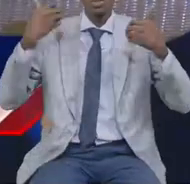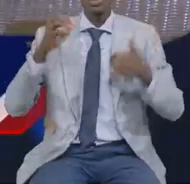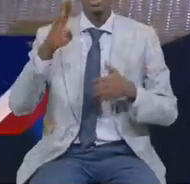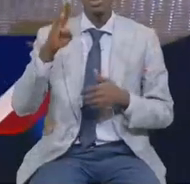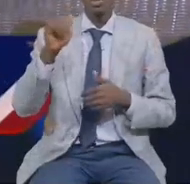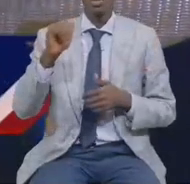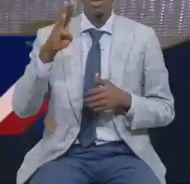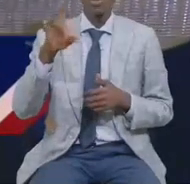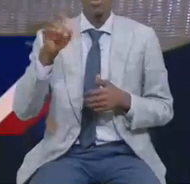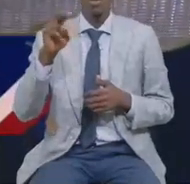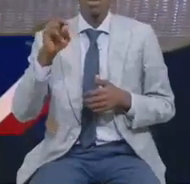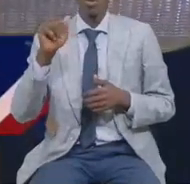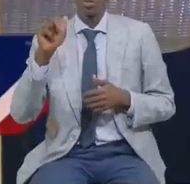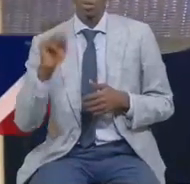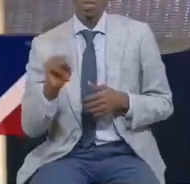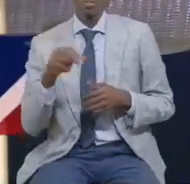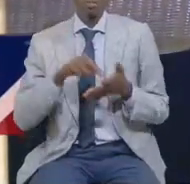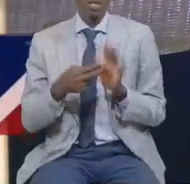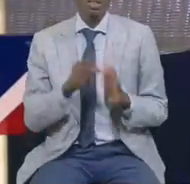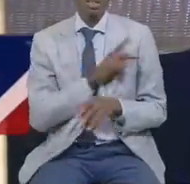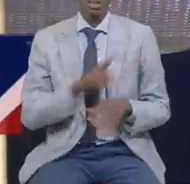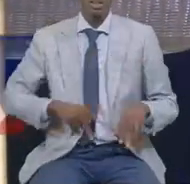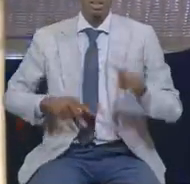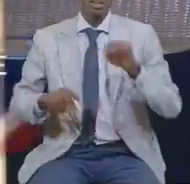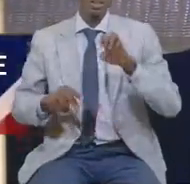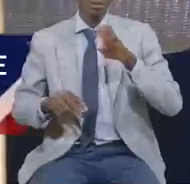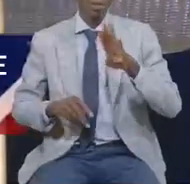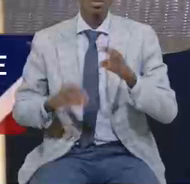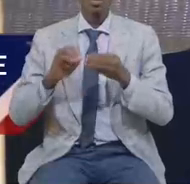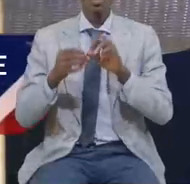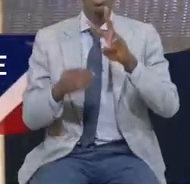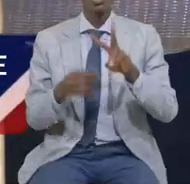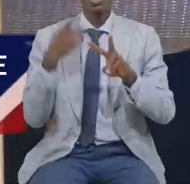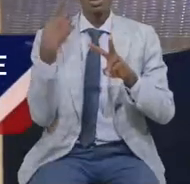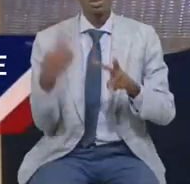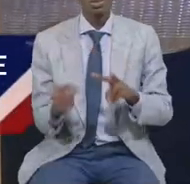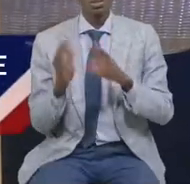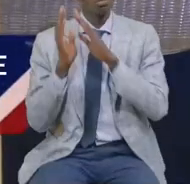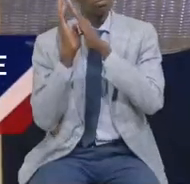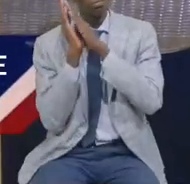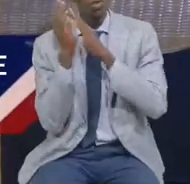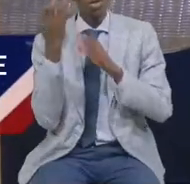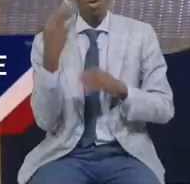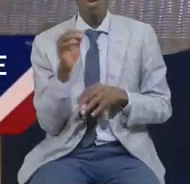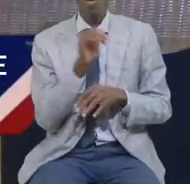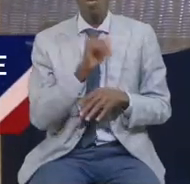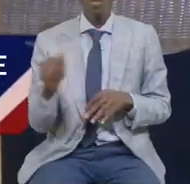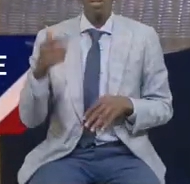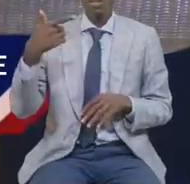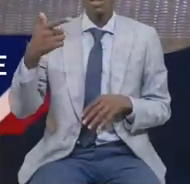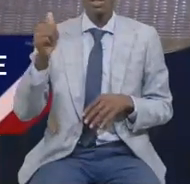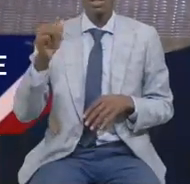C'est Nebuchadnezzar. 2, nous allons voir l'acceptation de la compromission par le